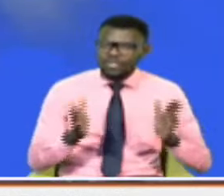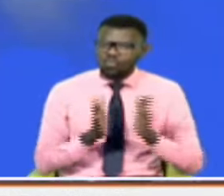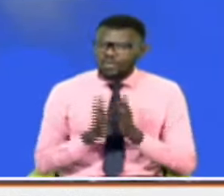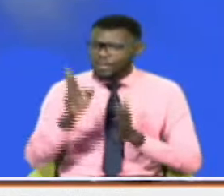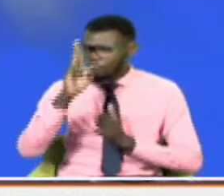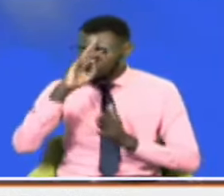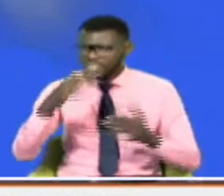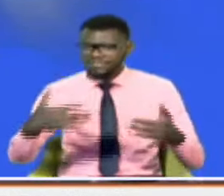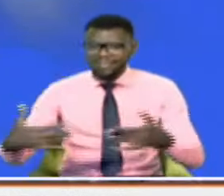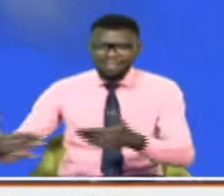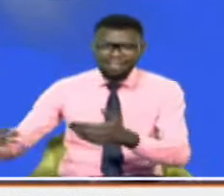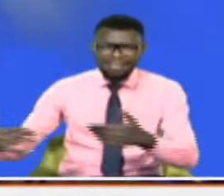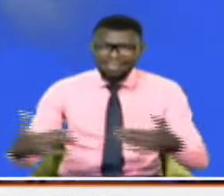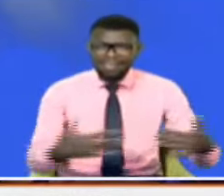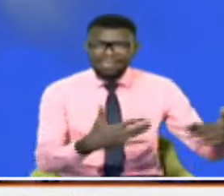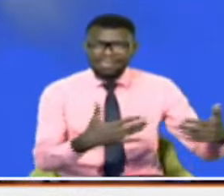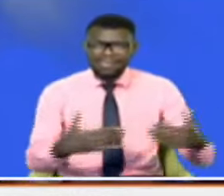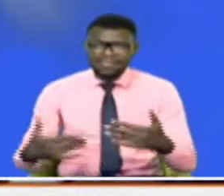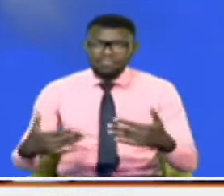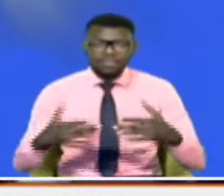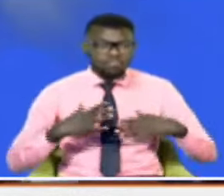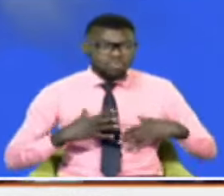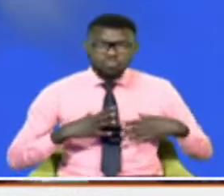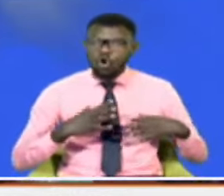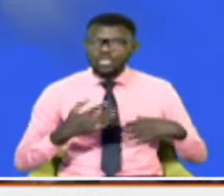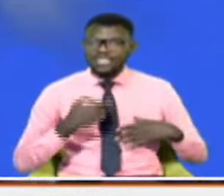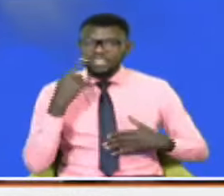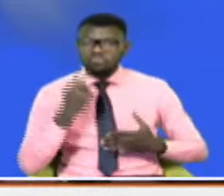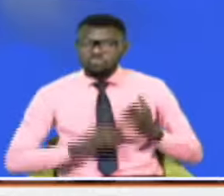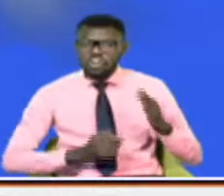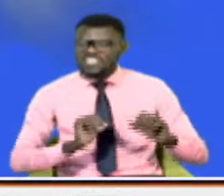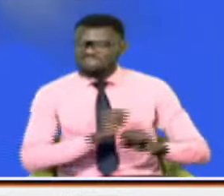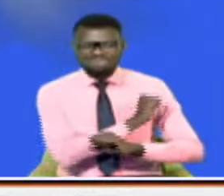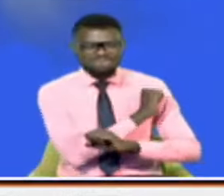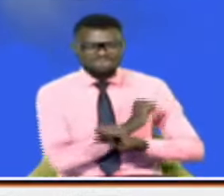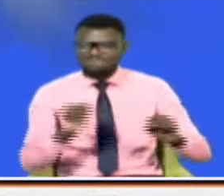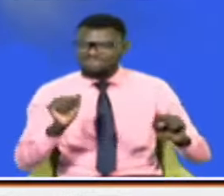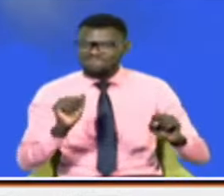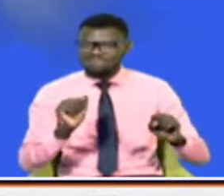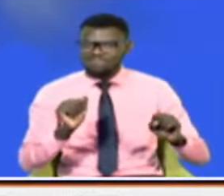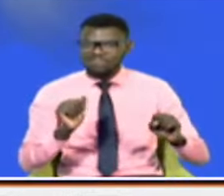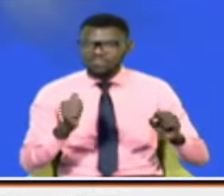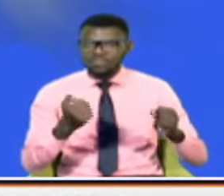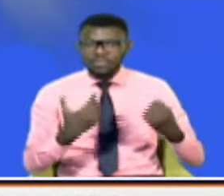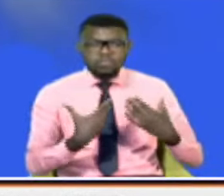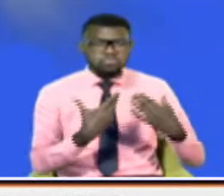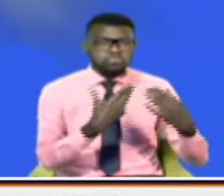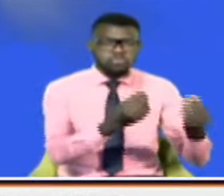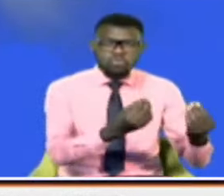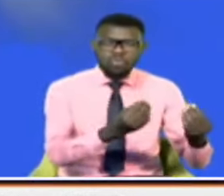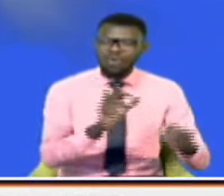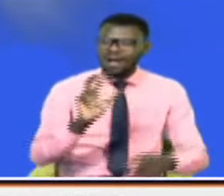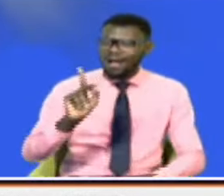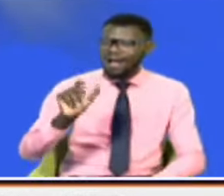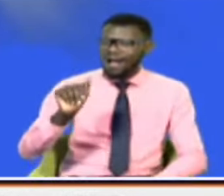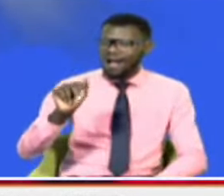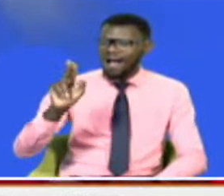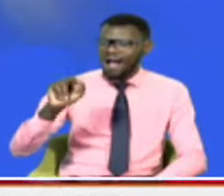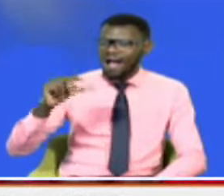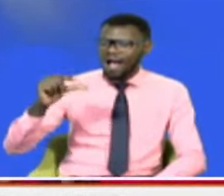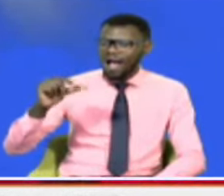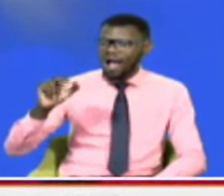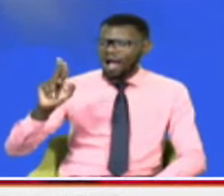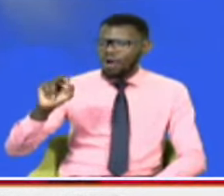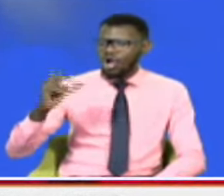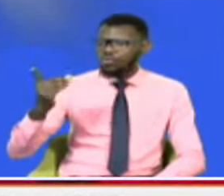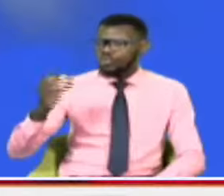maafisa wa polisi wakishikilia kuwa hawataondoka sokoni humu na kuhamia soko la Kangundo kama walivyoagizwa na serikali. Soko